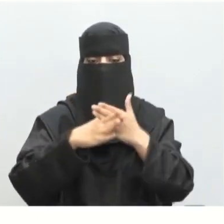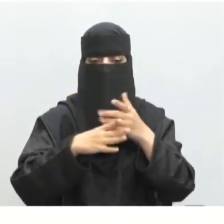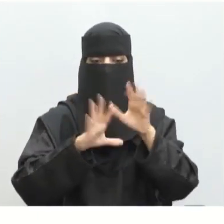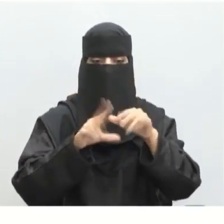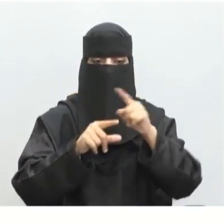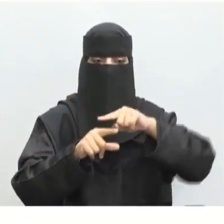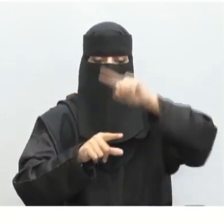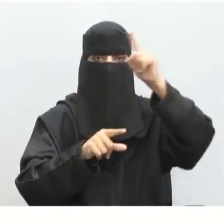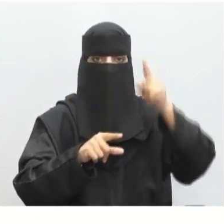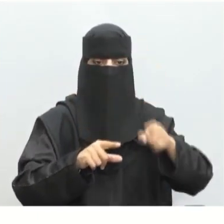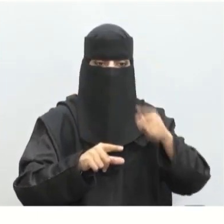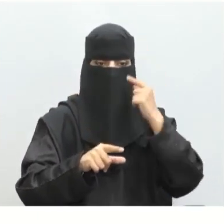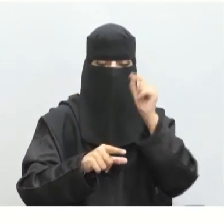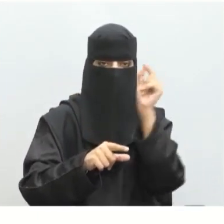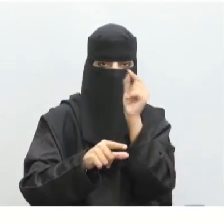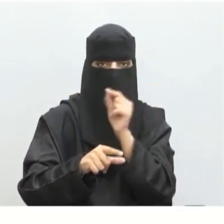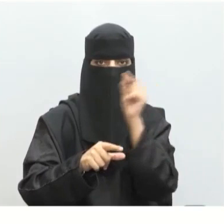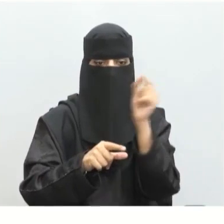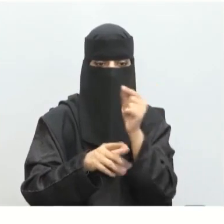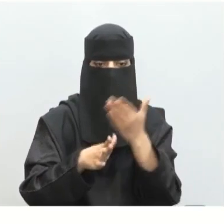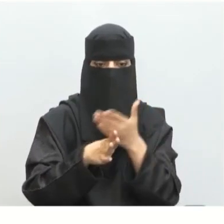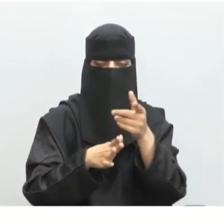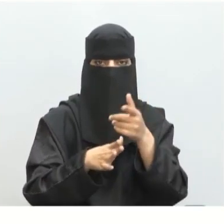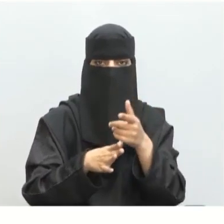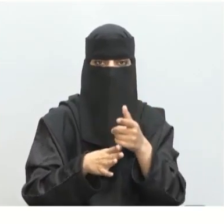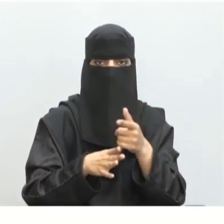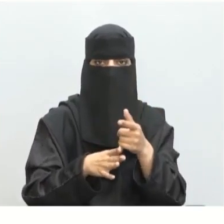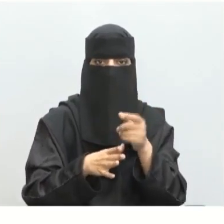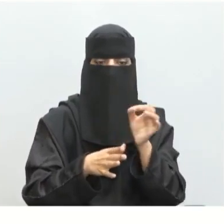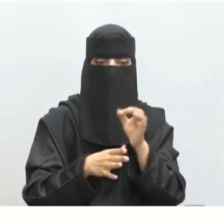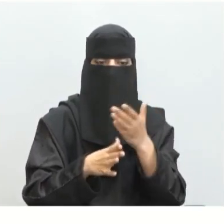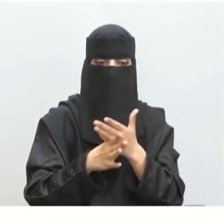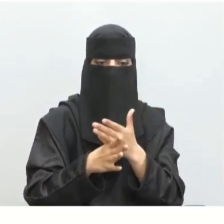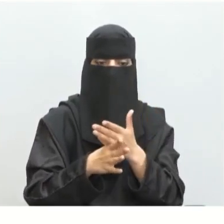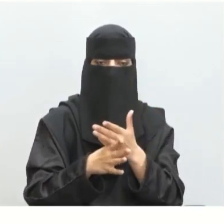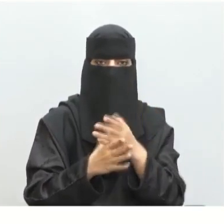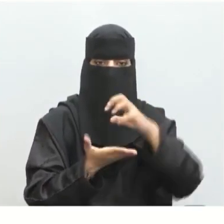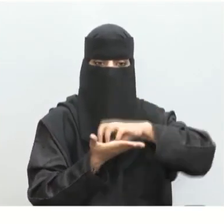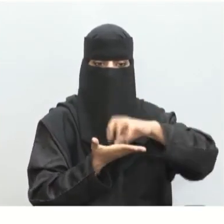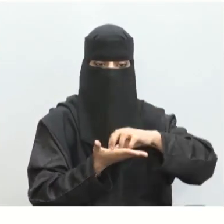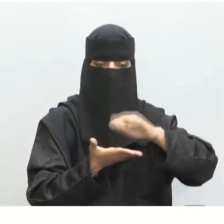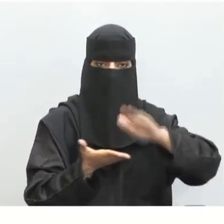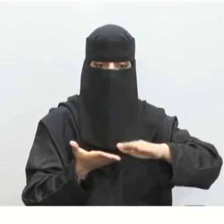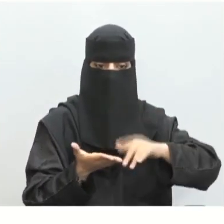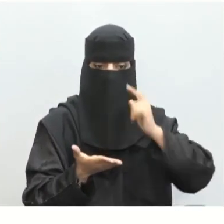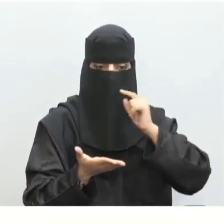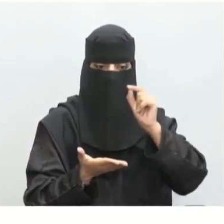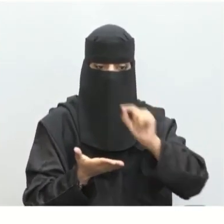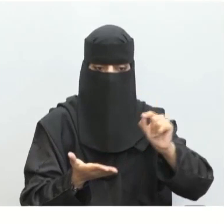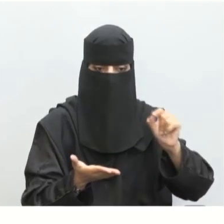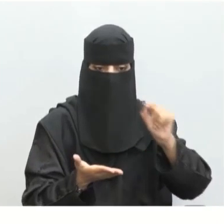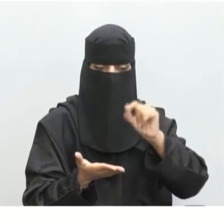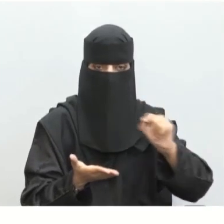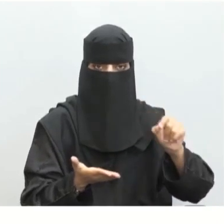خطوط الكنتور بشكل او تمثل على الخريطه بشكل متقارب بينما المناطق المنخفضه تكون خطوط